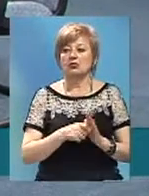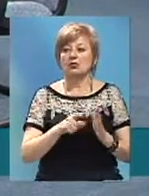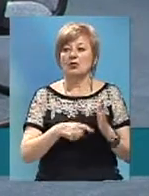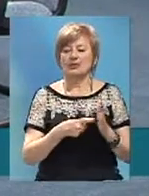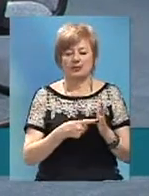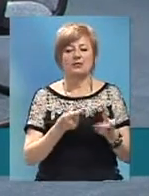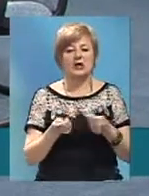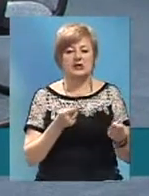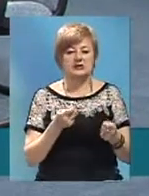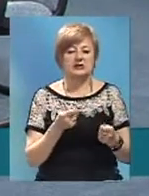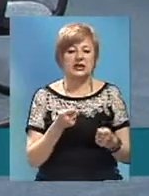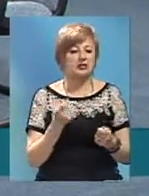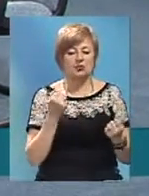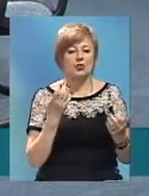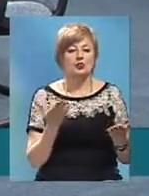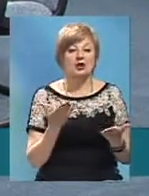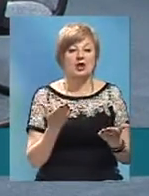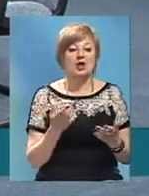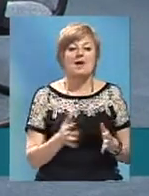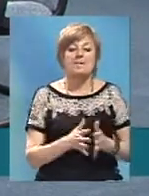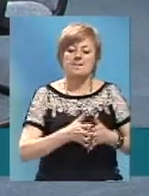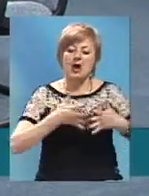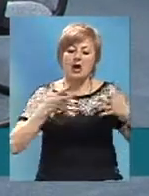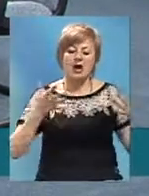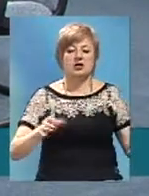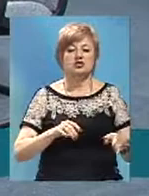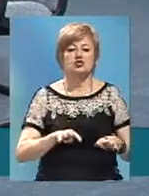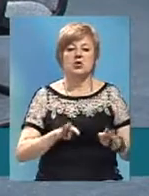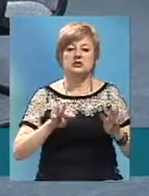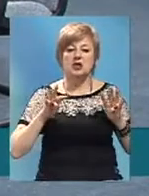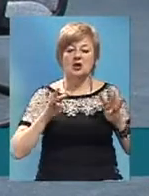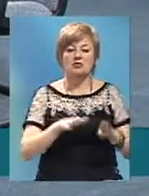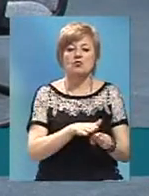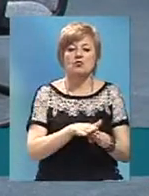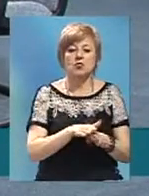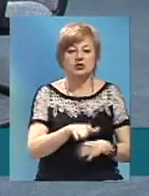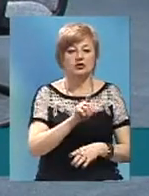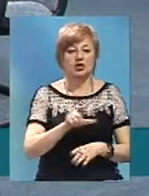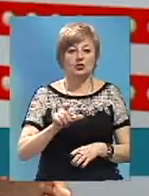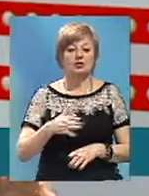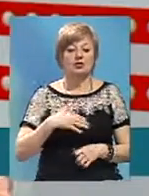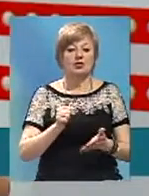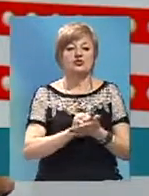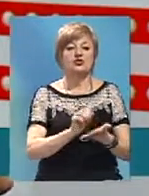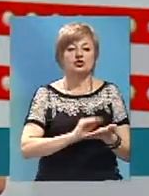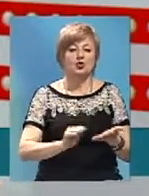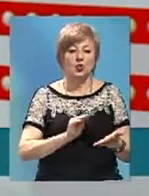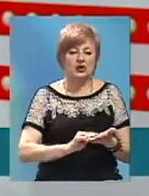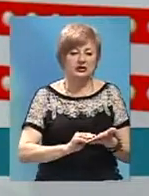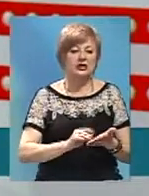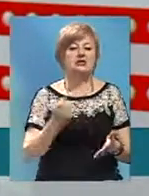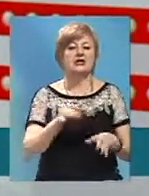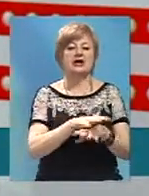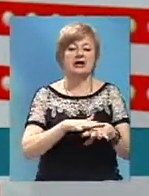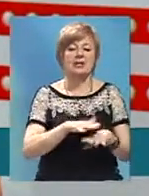обладміністрації чи мерії, я не пам'ятаю. Так, величезний зал, медична, то мерія. Повний зал, і нам, і журналісти, колеги, і